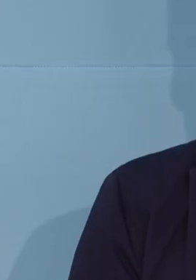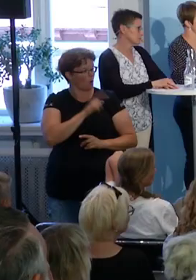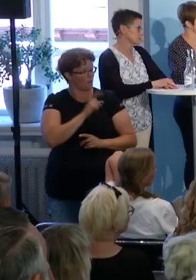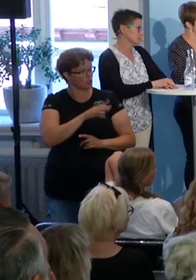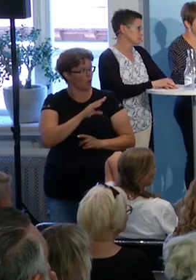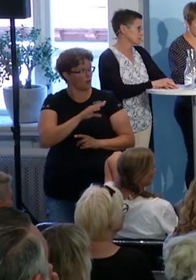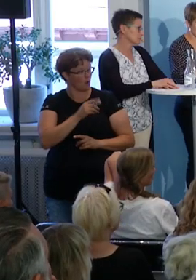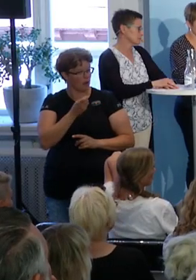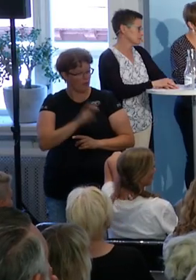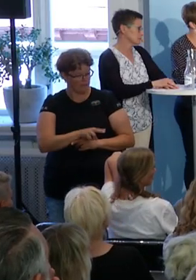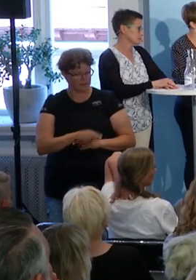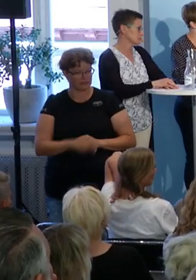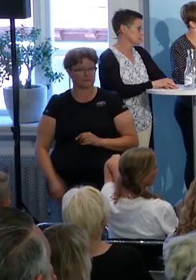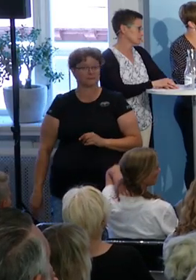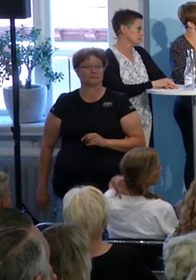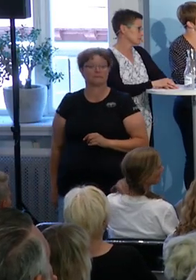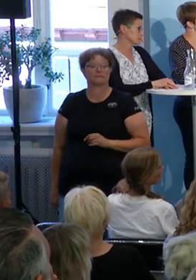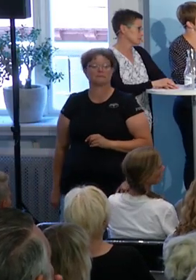Morgan.